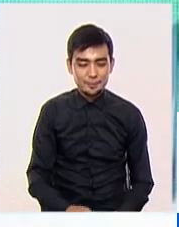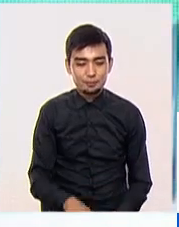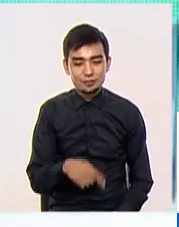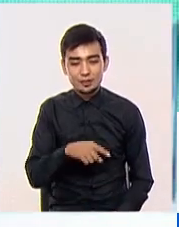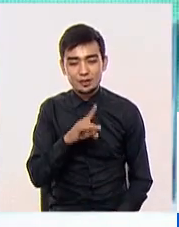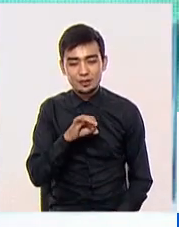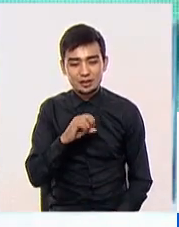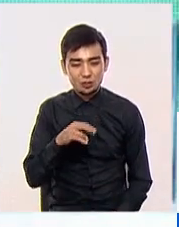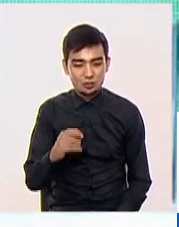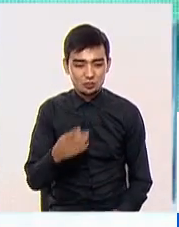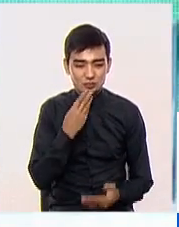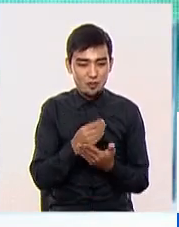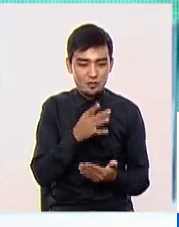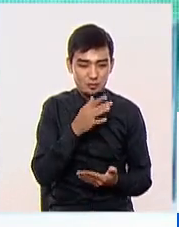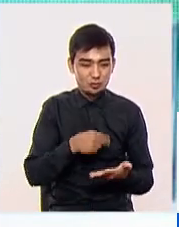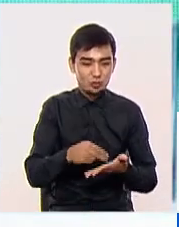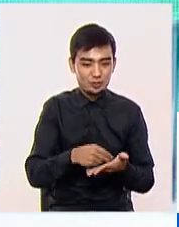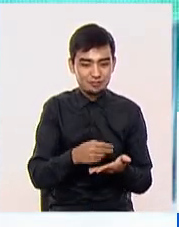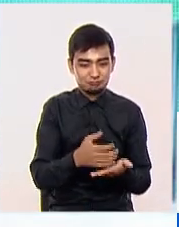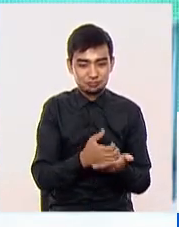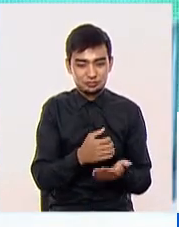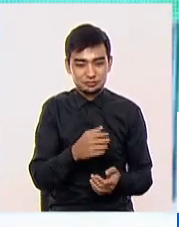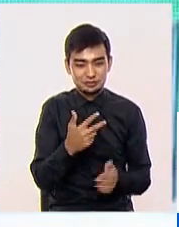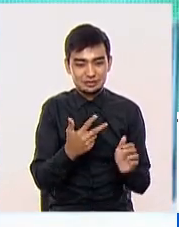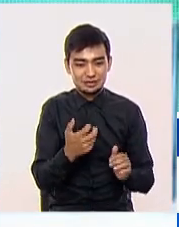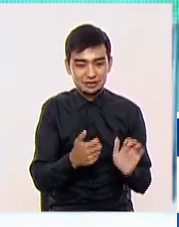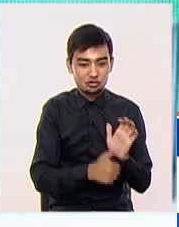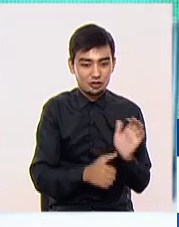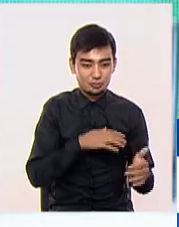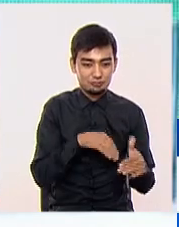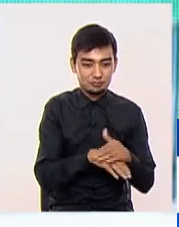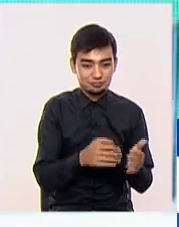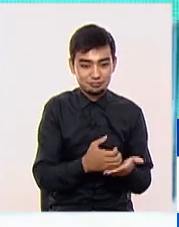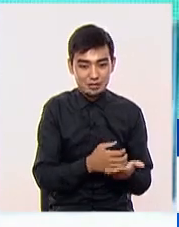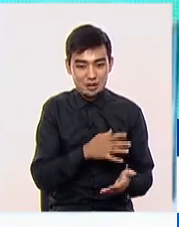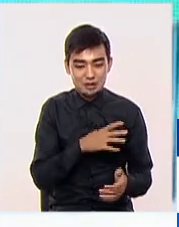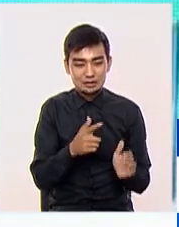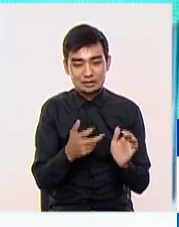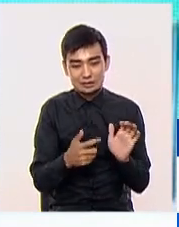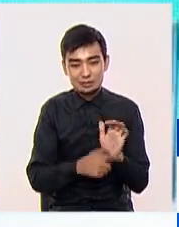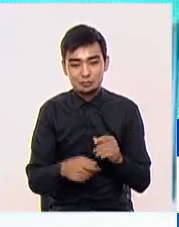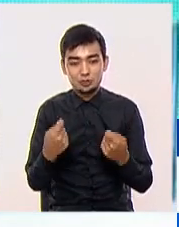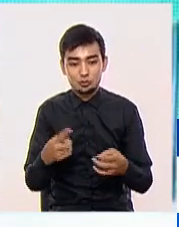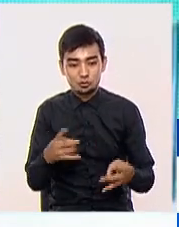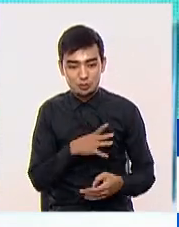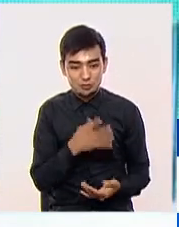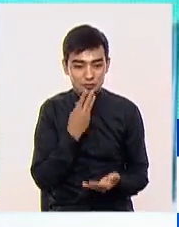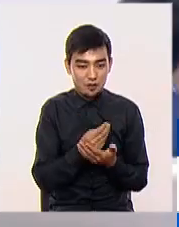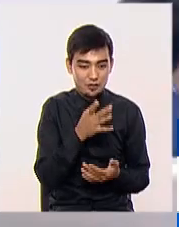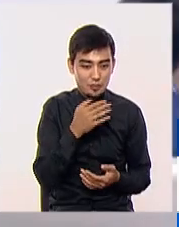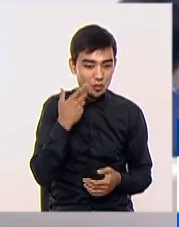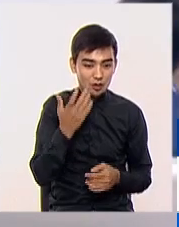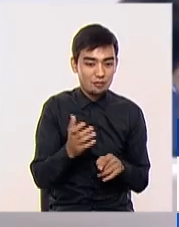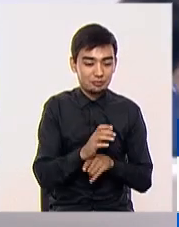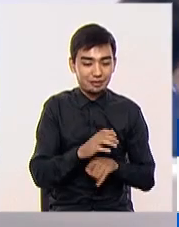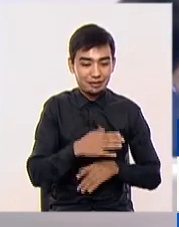которые своевременно должны были закуплены сахару за 360, потом выпускаться условно за 370. Да? Поэтому не своевременно, когда выпускалось,